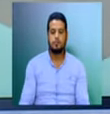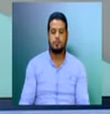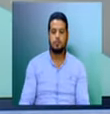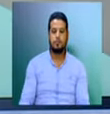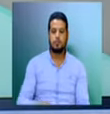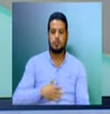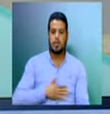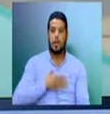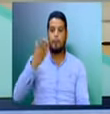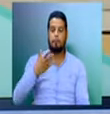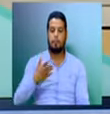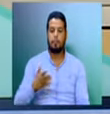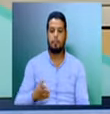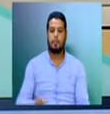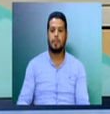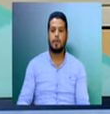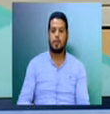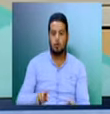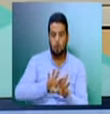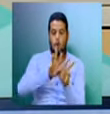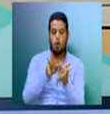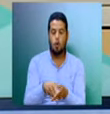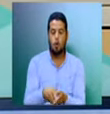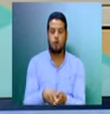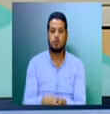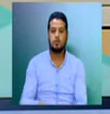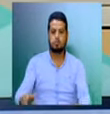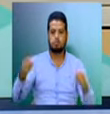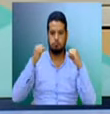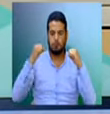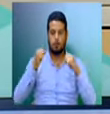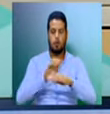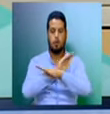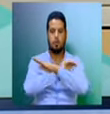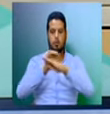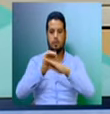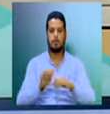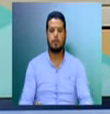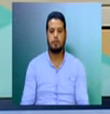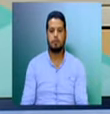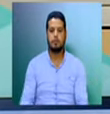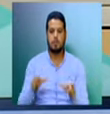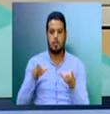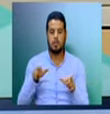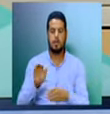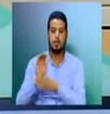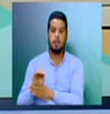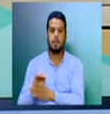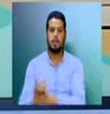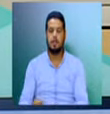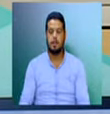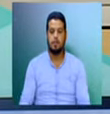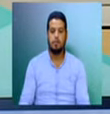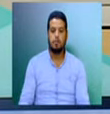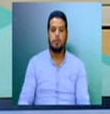إيجاد أسرة مستقرة وآمنة. هذه الأسرة نحميها عن طريق منظومة اقتصادية، حماية